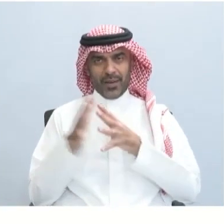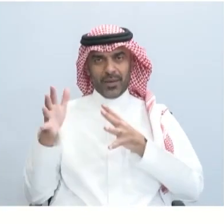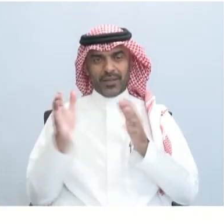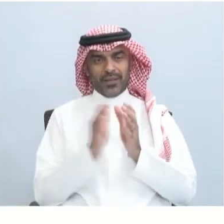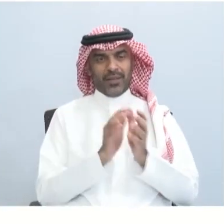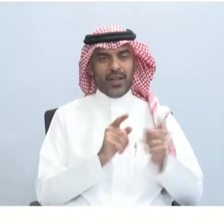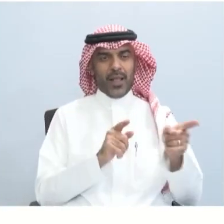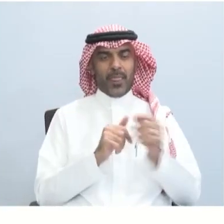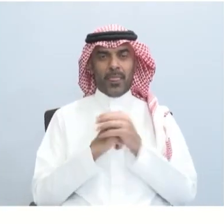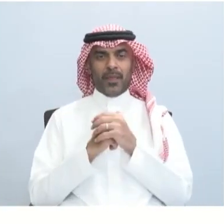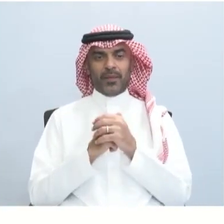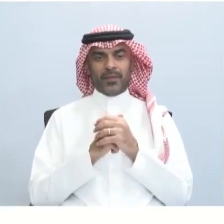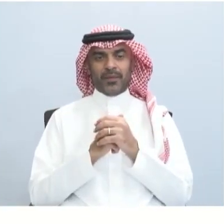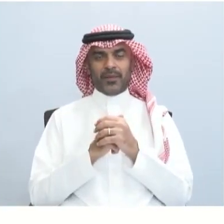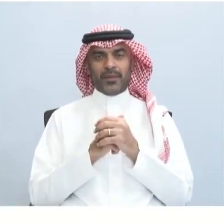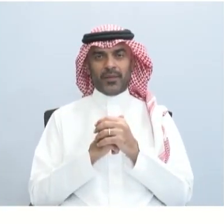هنا